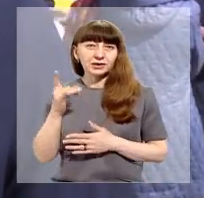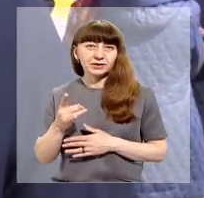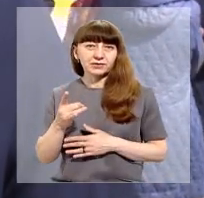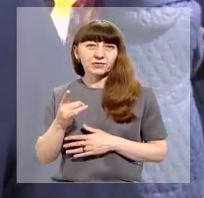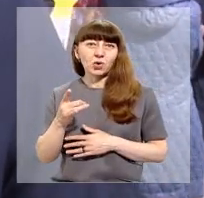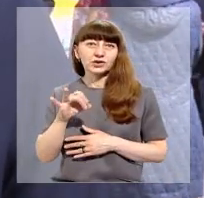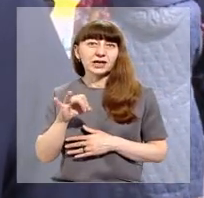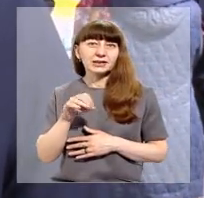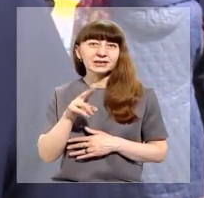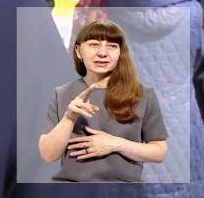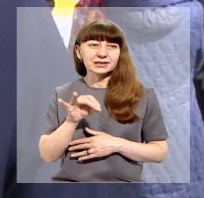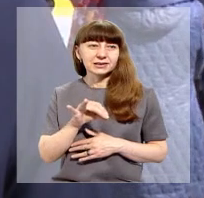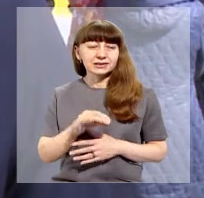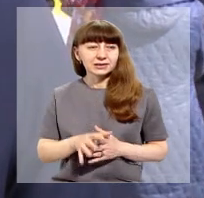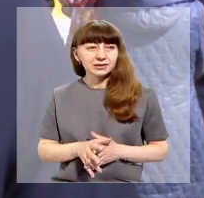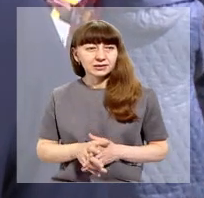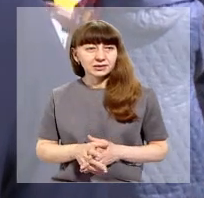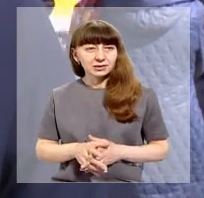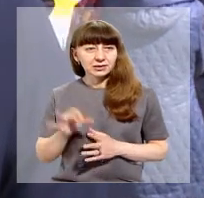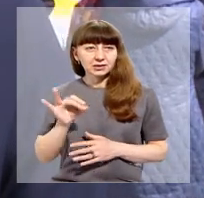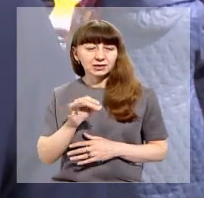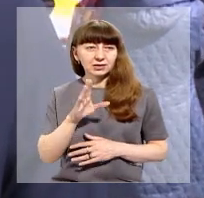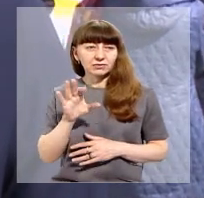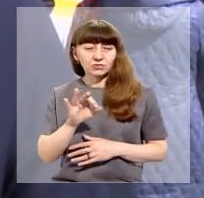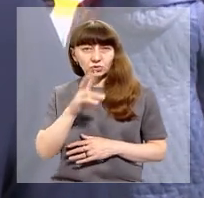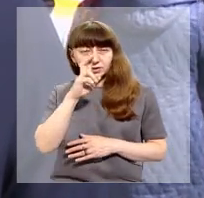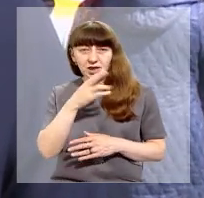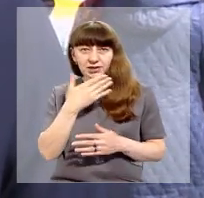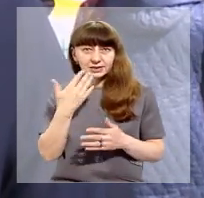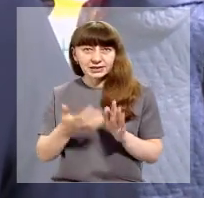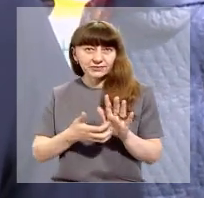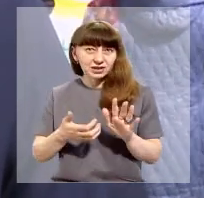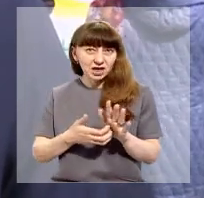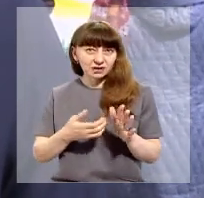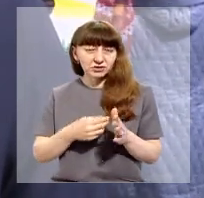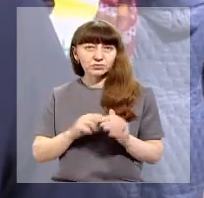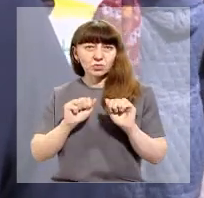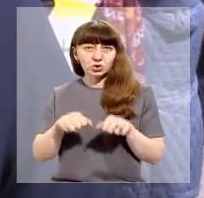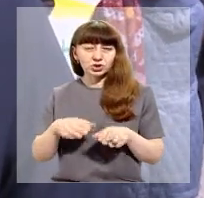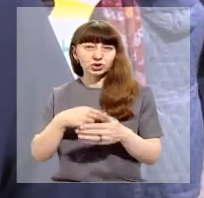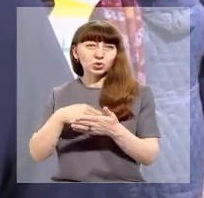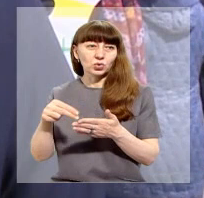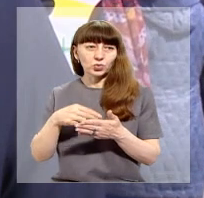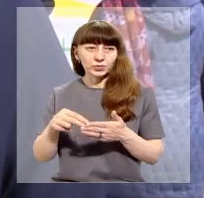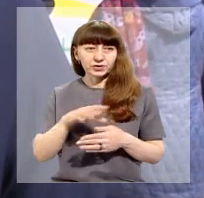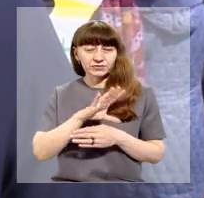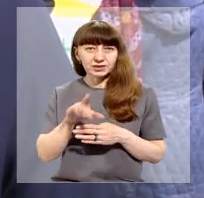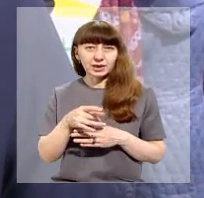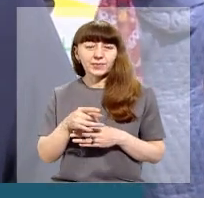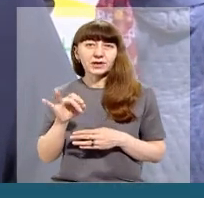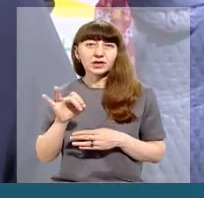общественными объединениями, и у государственных органов нет возможности купить общественным объединением